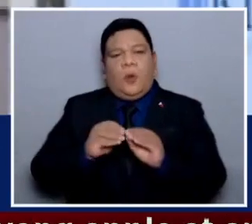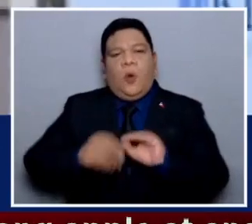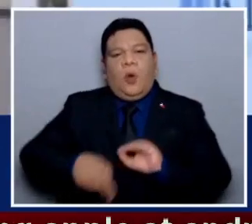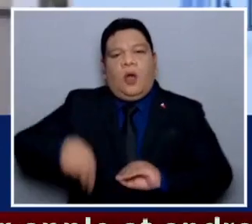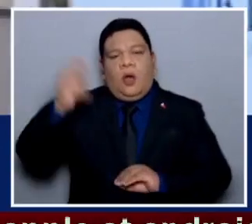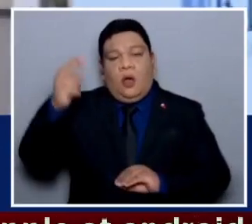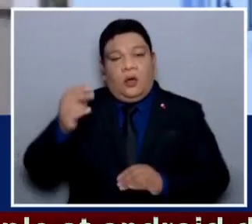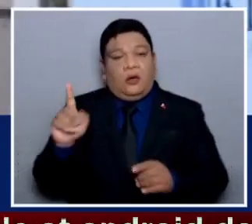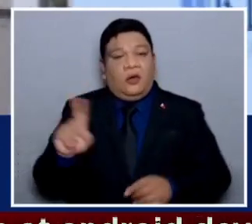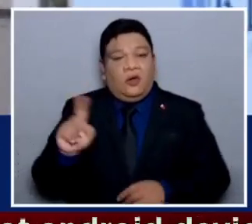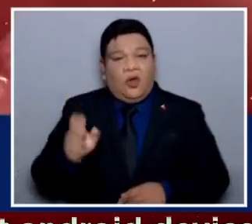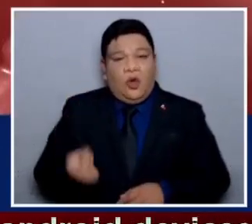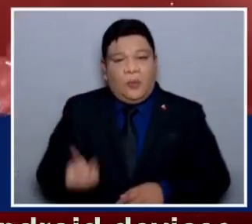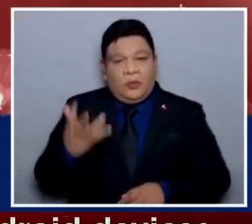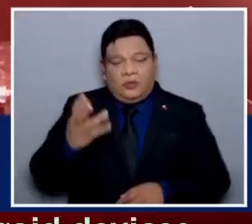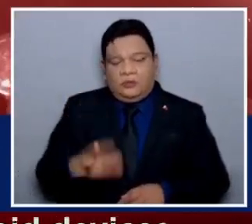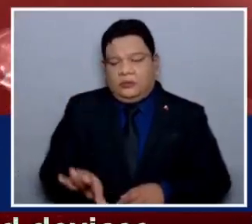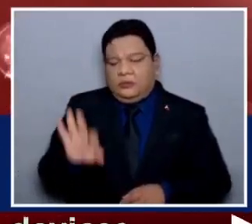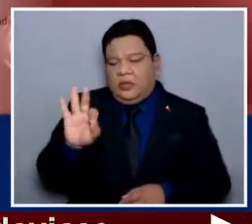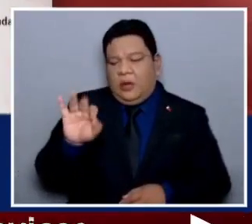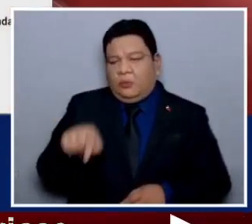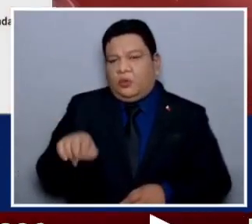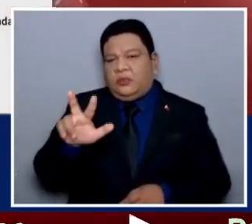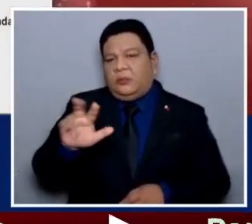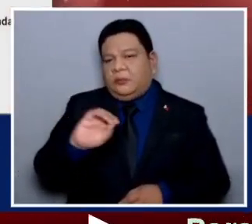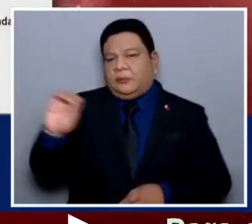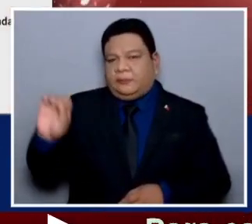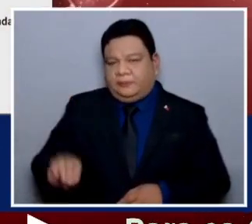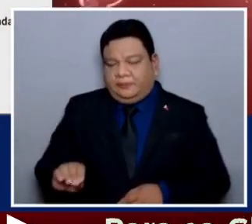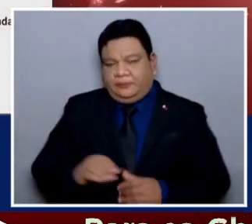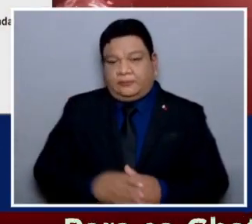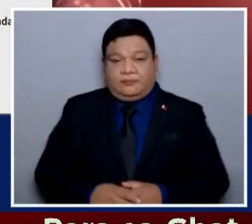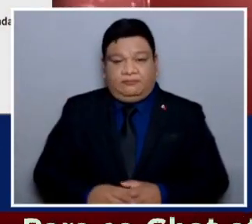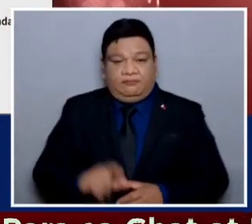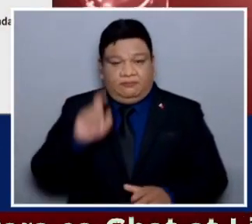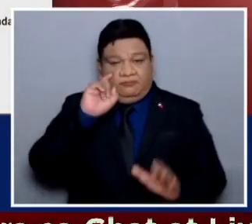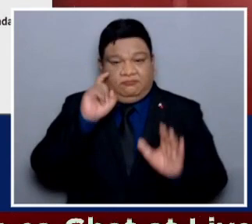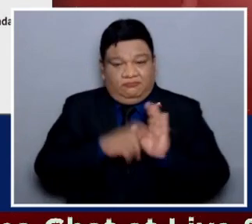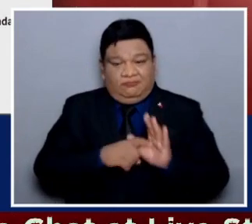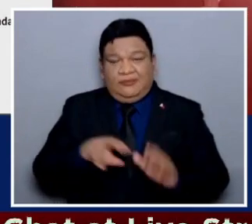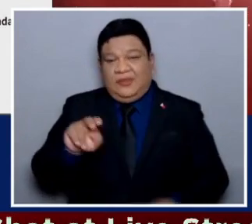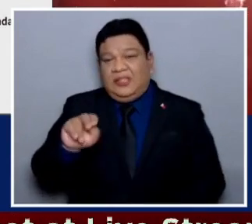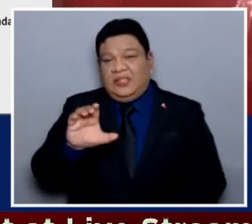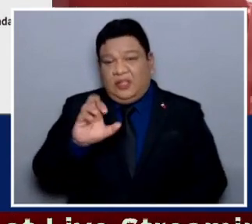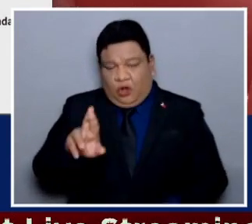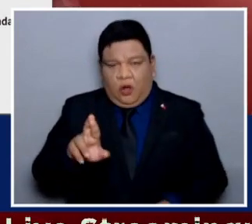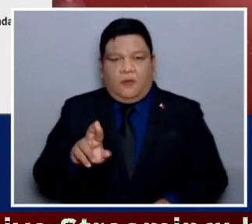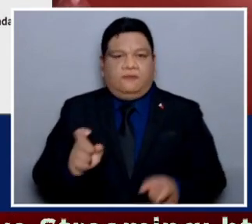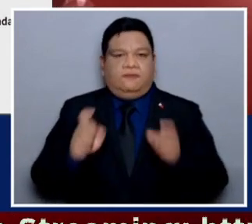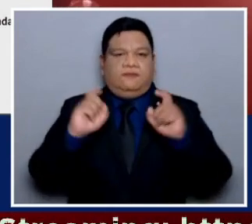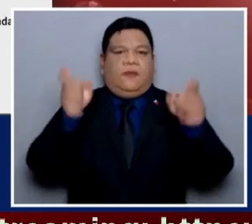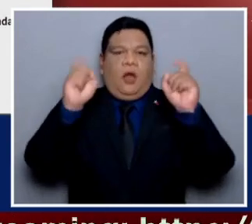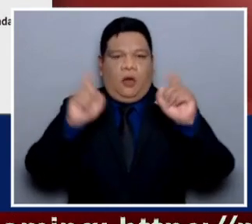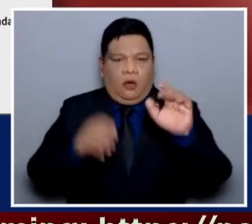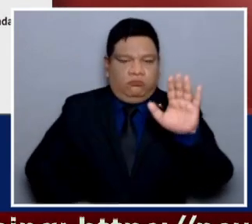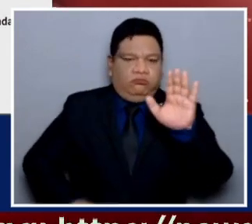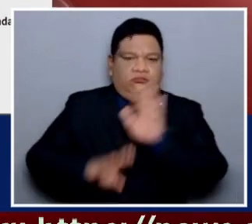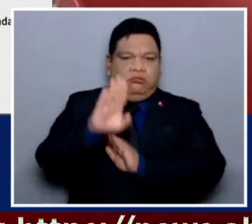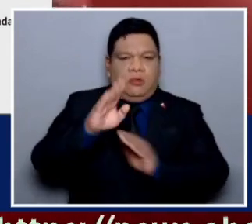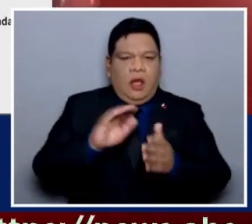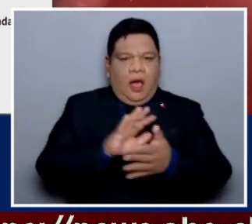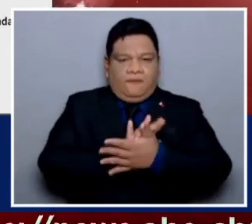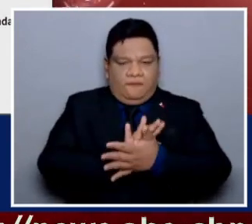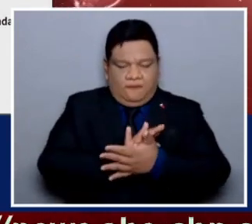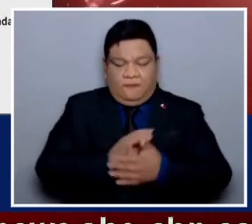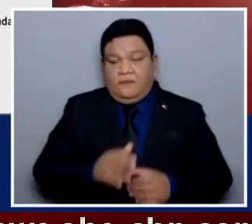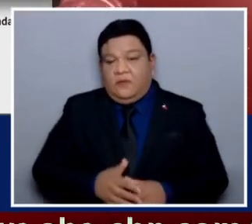na 9.3% na. Kaya naman kitang ang rehiyon ang may pinakamabilis na pagtaas ng kaso ng sakit. Pero